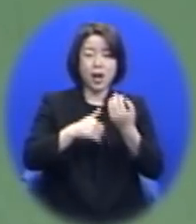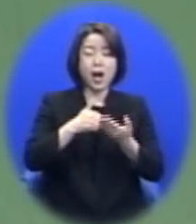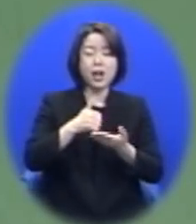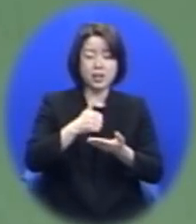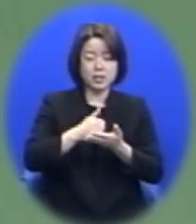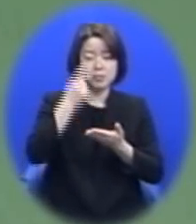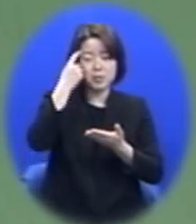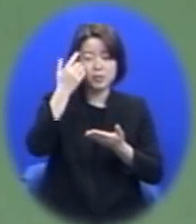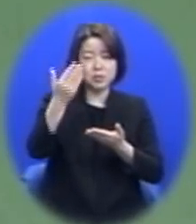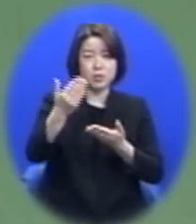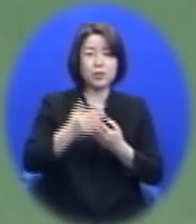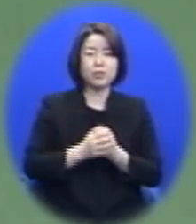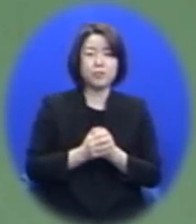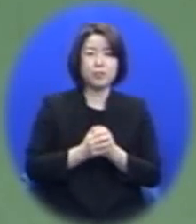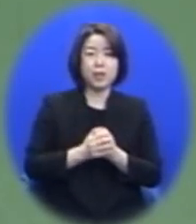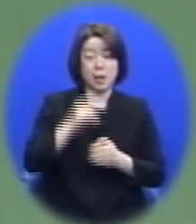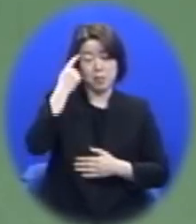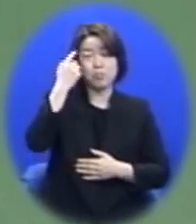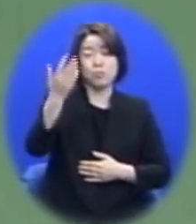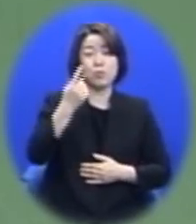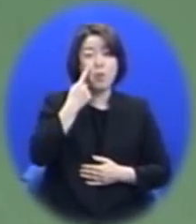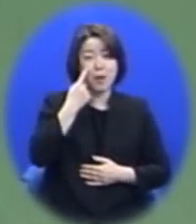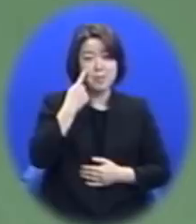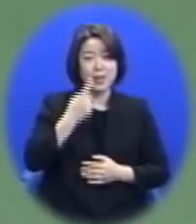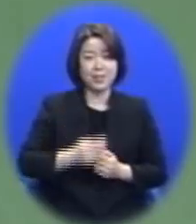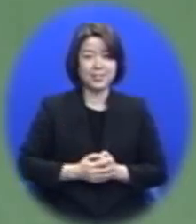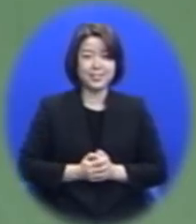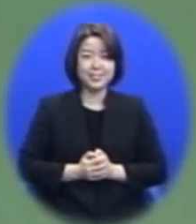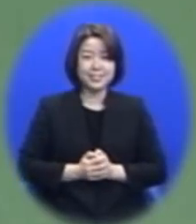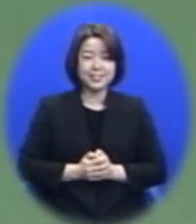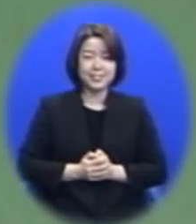하나님이시죠? 그렇게 물어보세요.